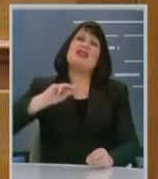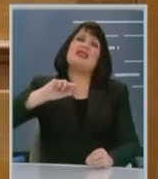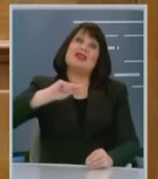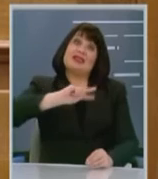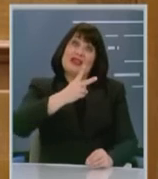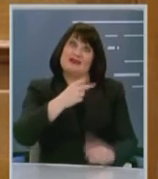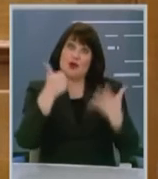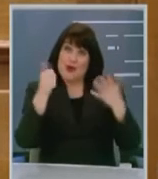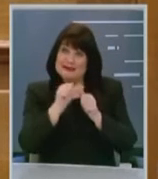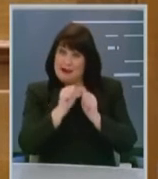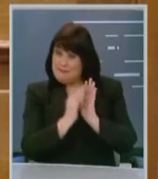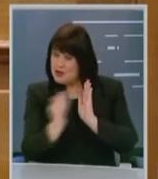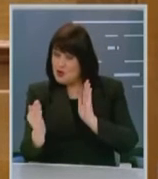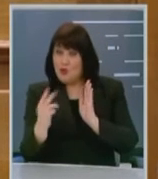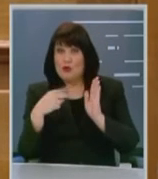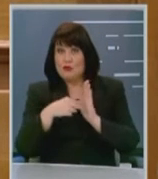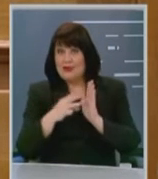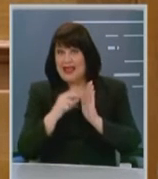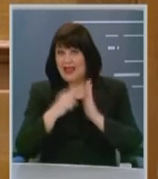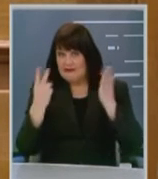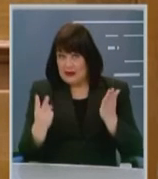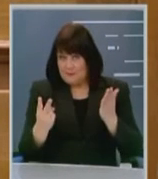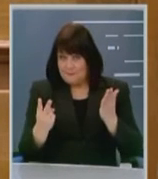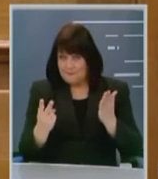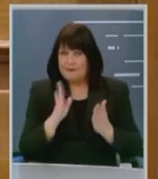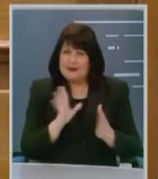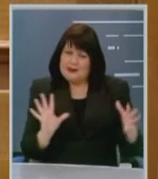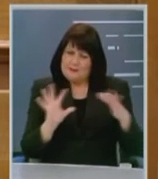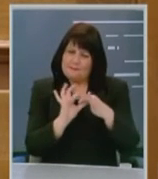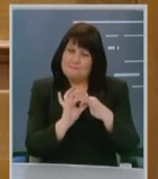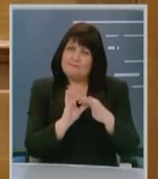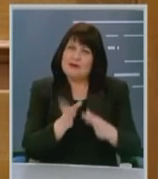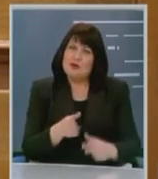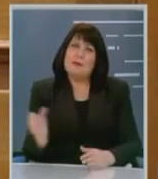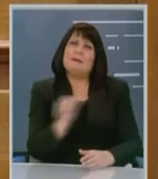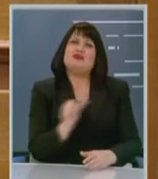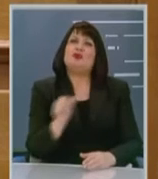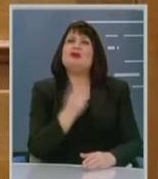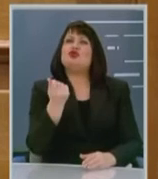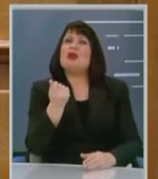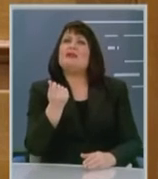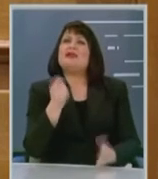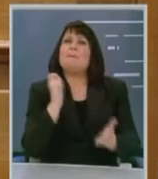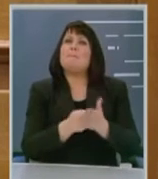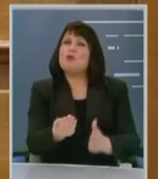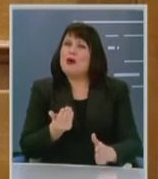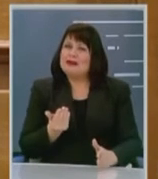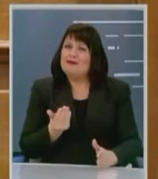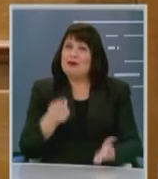του 2017, που θα υπάρχει και η δυνατότητα σύνδεσής τους με τις επιστροφές των προκαταβολών φόρου.